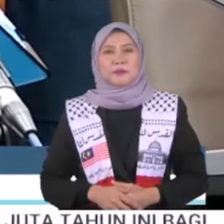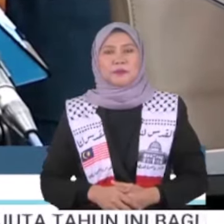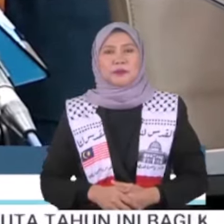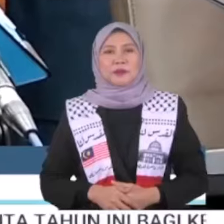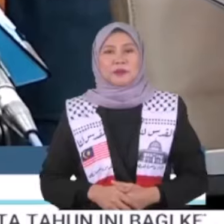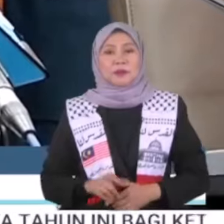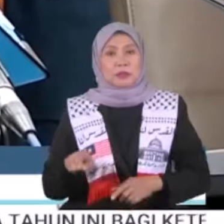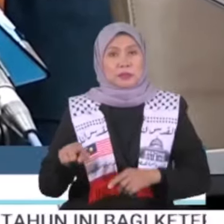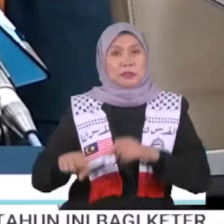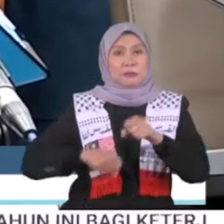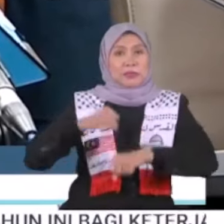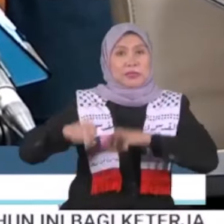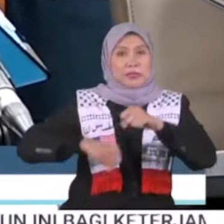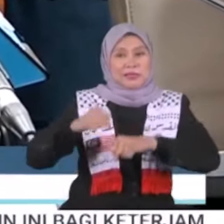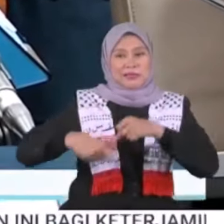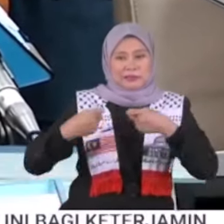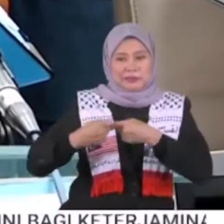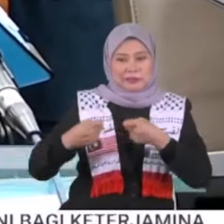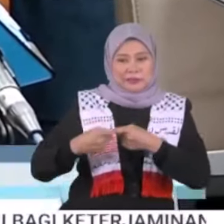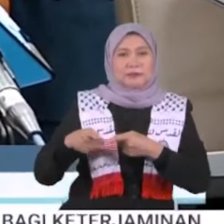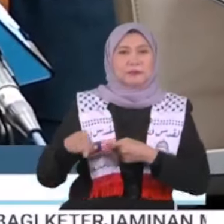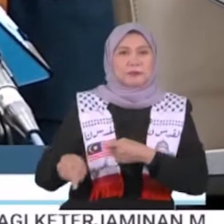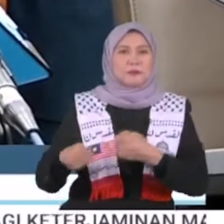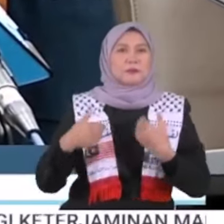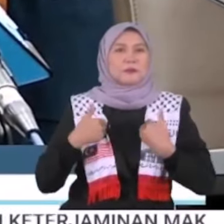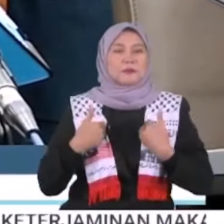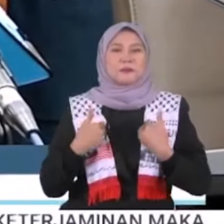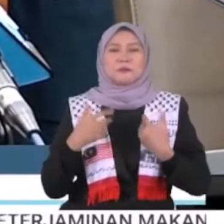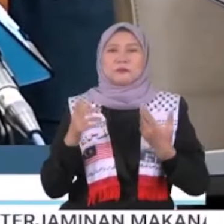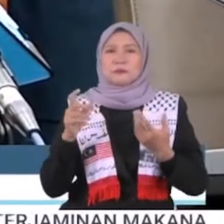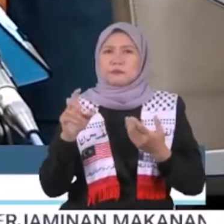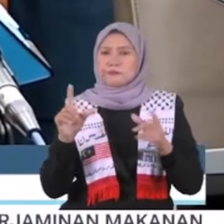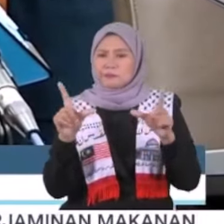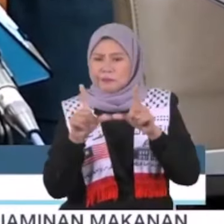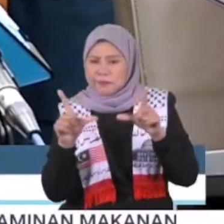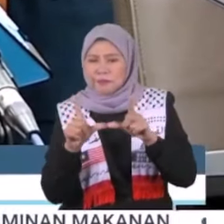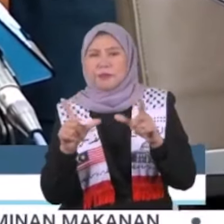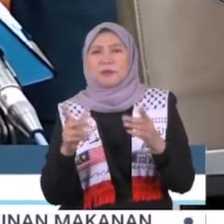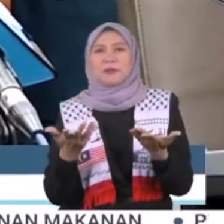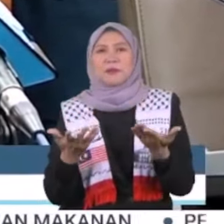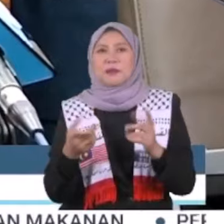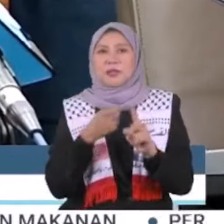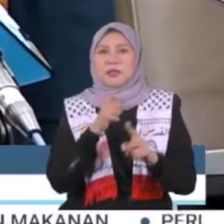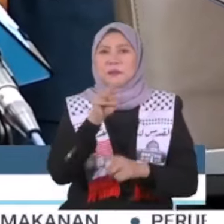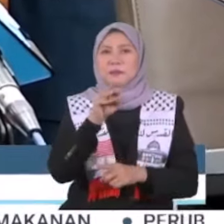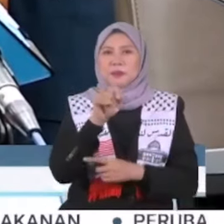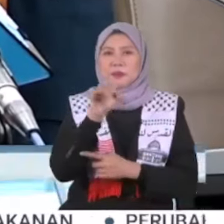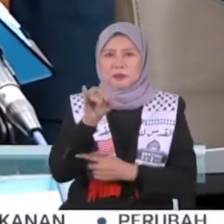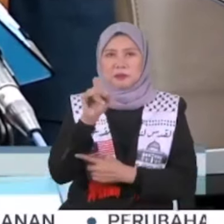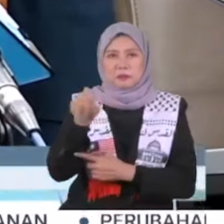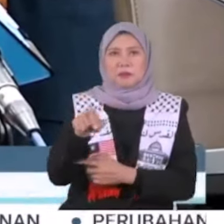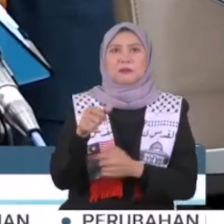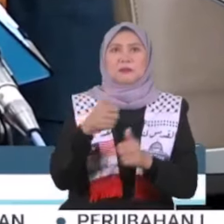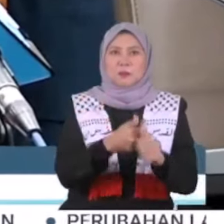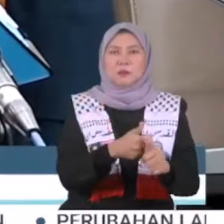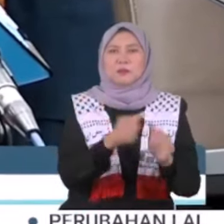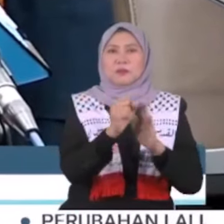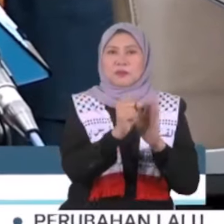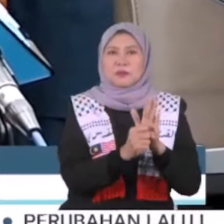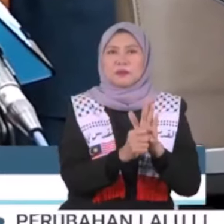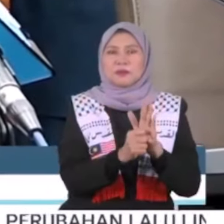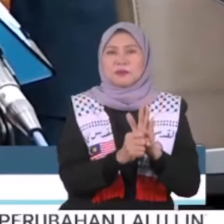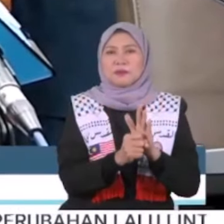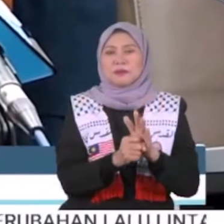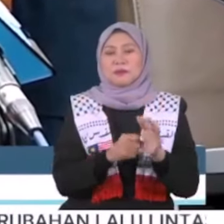E-bike ini boleh diimport dengan syarat mempunyai permit import dari MITI, ya. Dan perkara ini dijelaskan